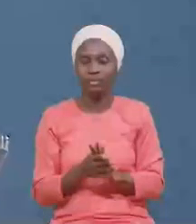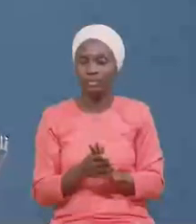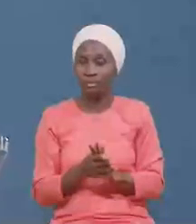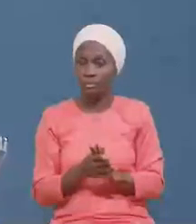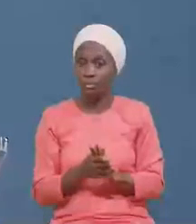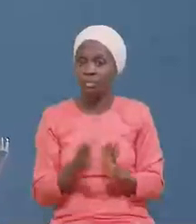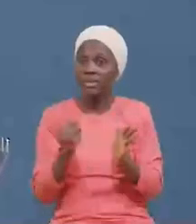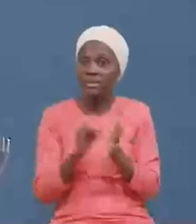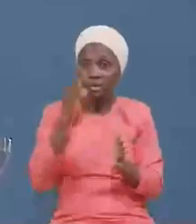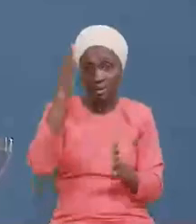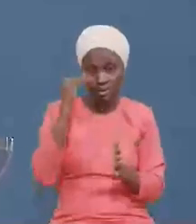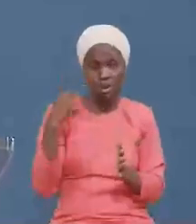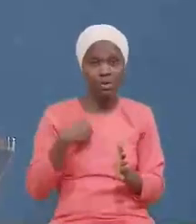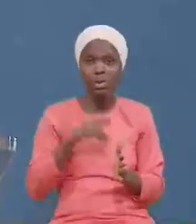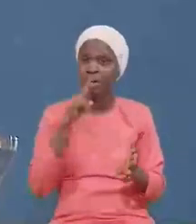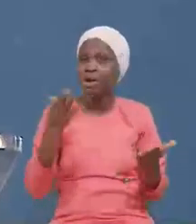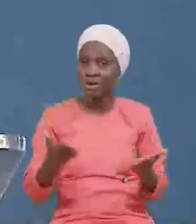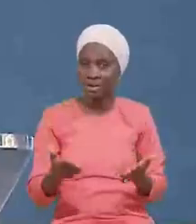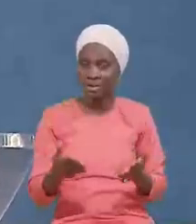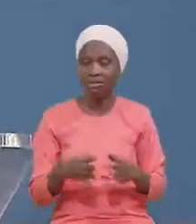C'est pourquoi nous sommes ici,